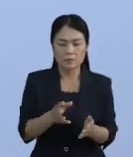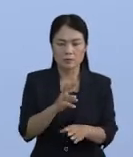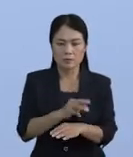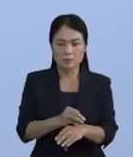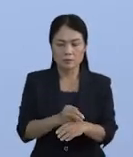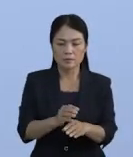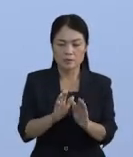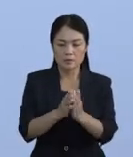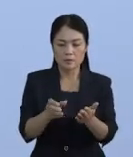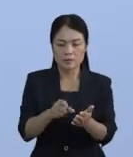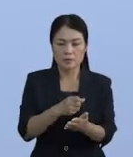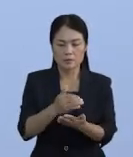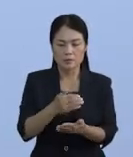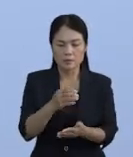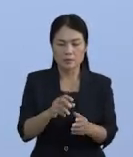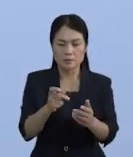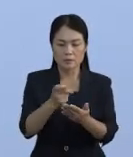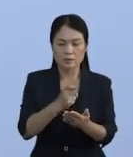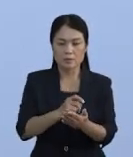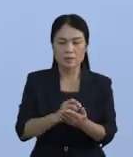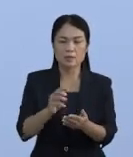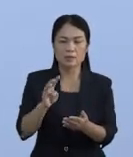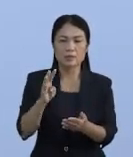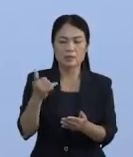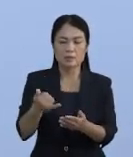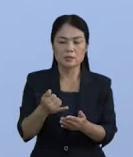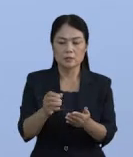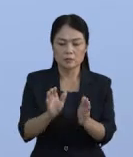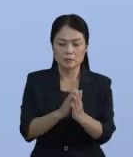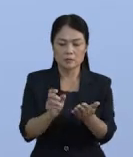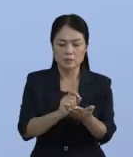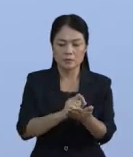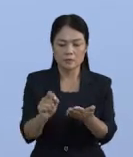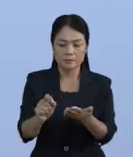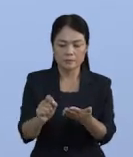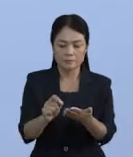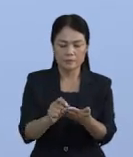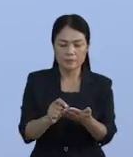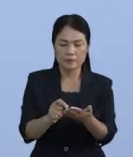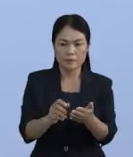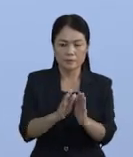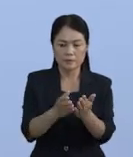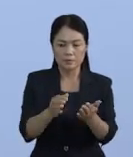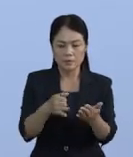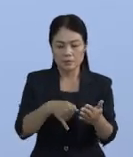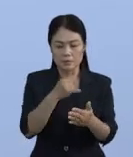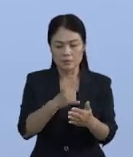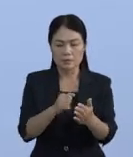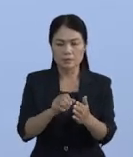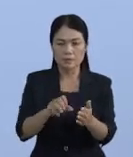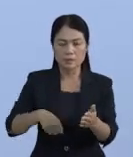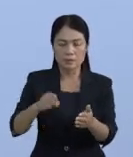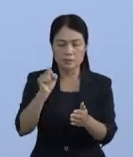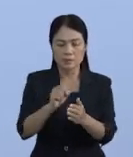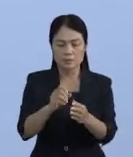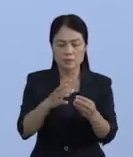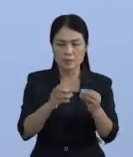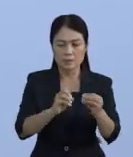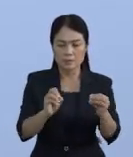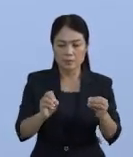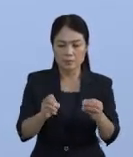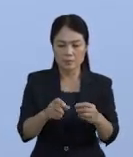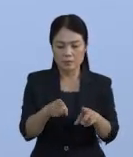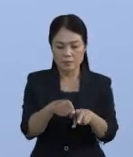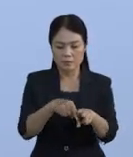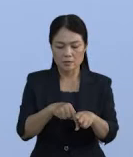sạc cố cần đôi chia lại tiệp muối và sập hơi sọc xé sập hơi riêng cái này chuyên muốn để xó bịch bằng